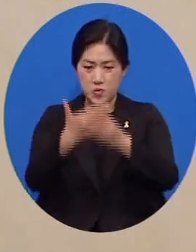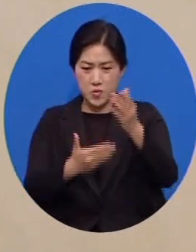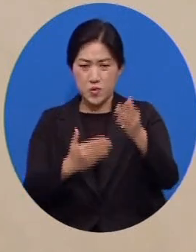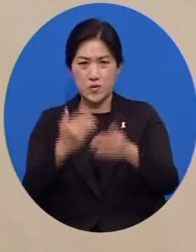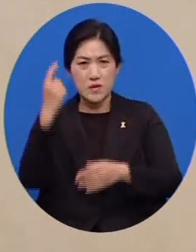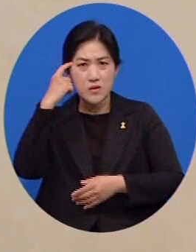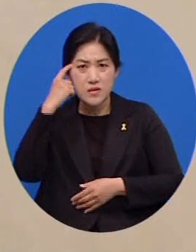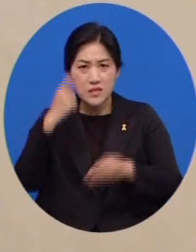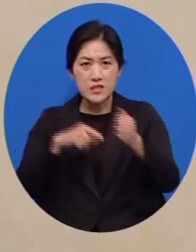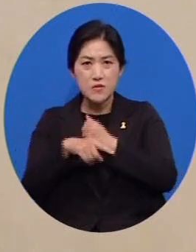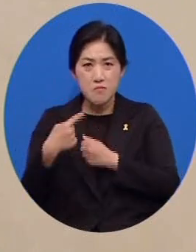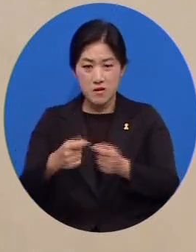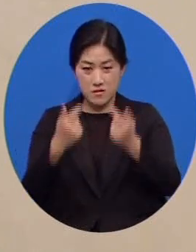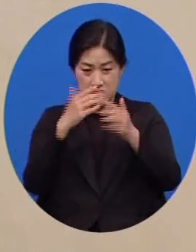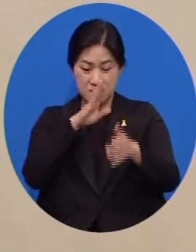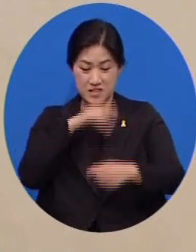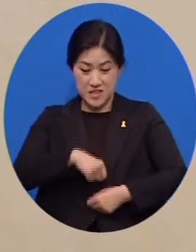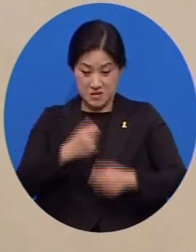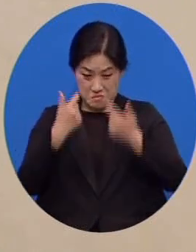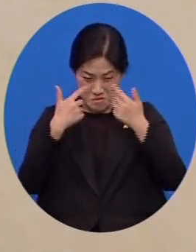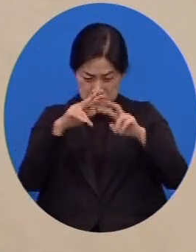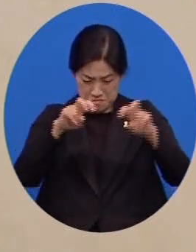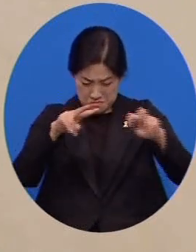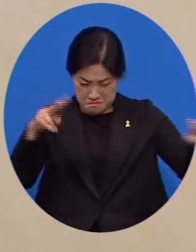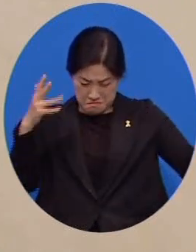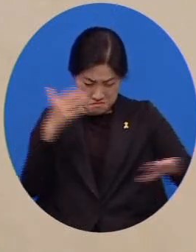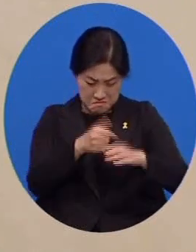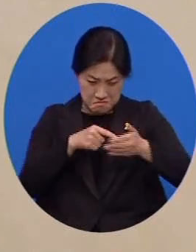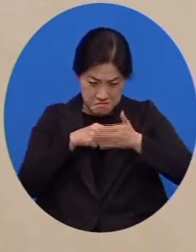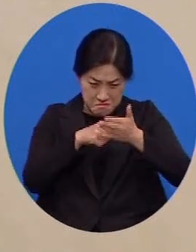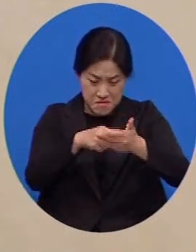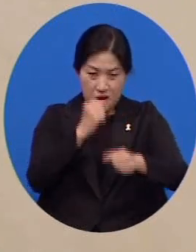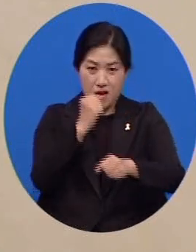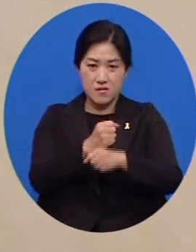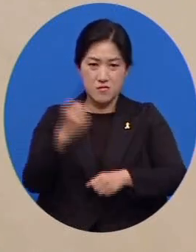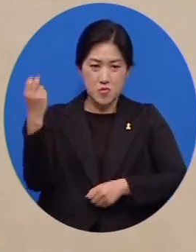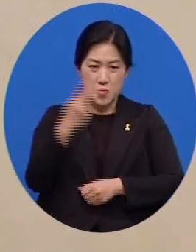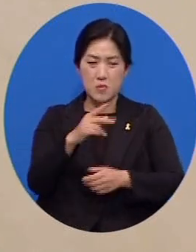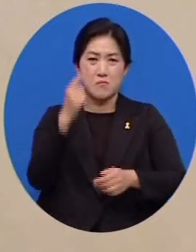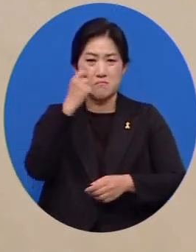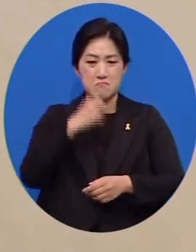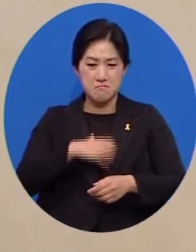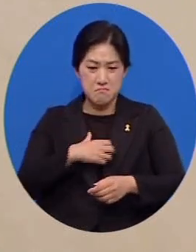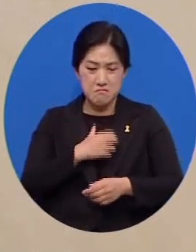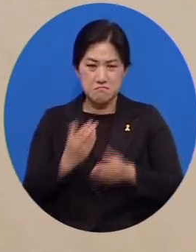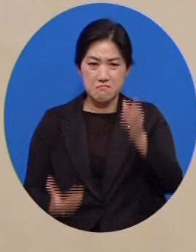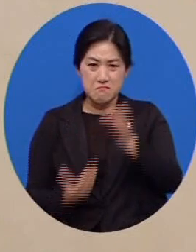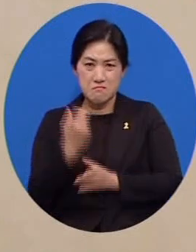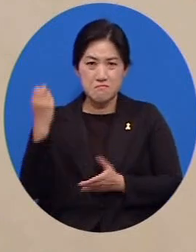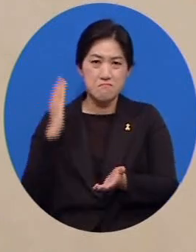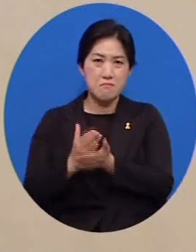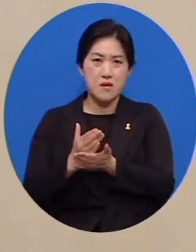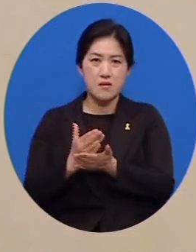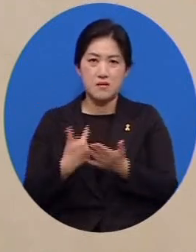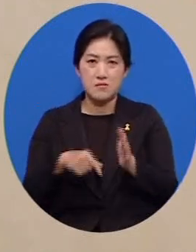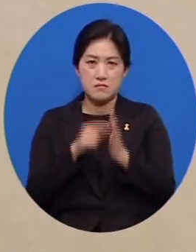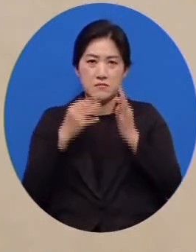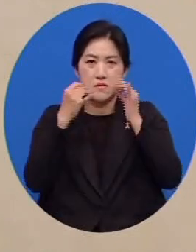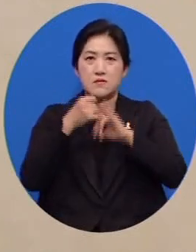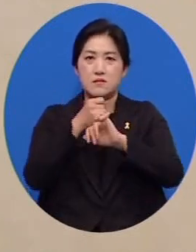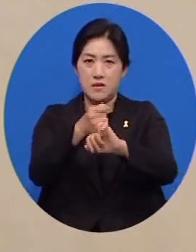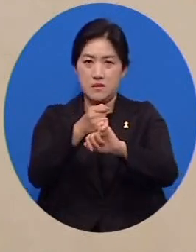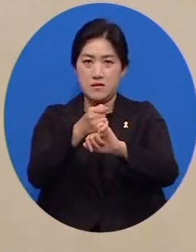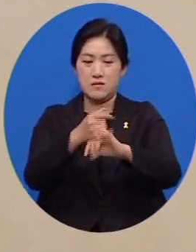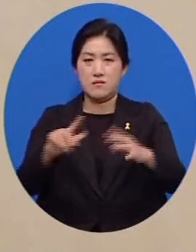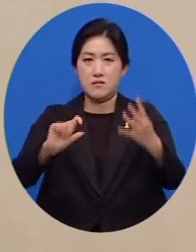진실을 끝까지 규명하고 다시는 같은 비극이 반복되지 않도록 최선을 다하겠습니다.